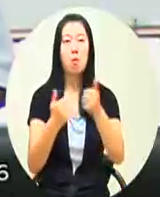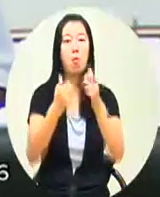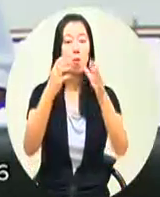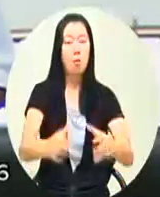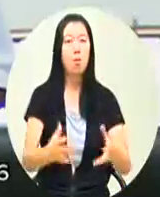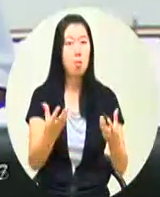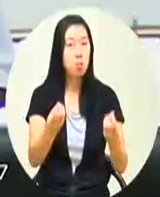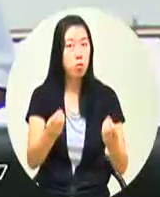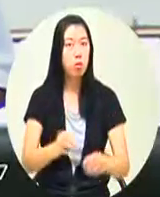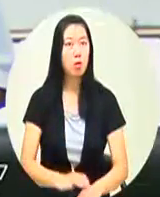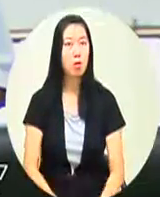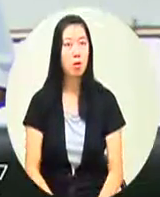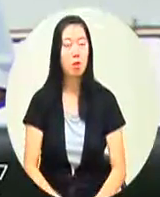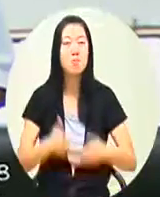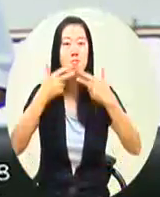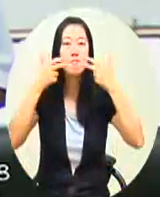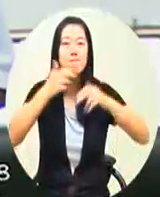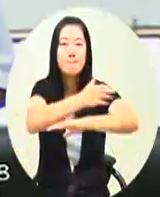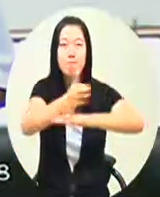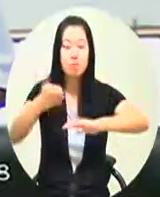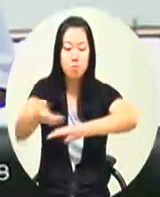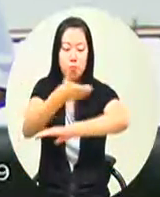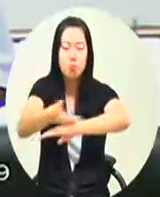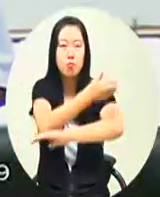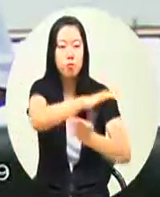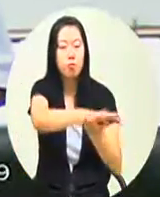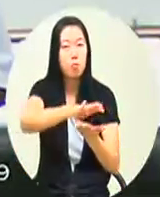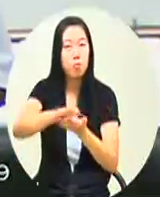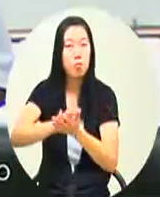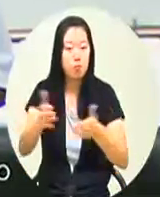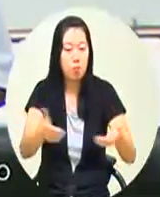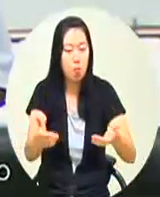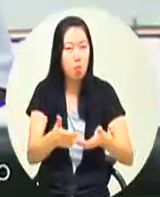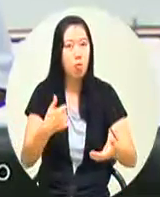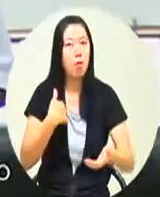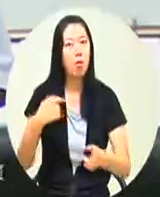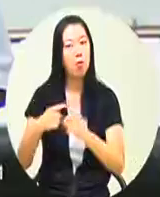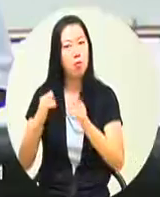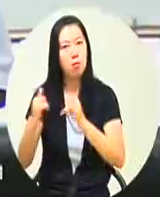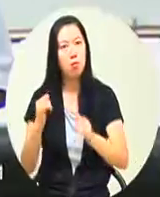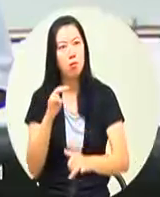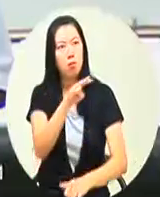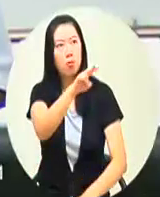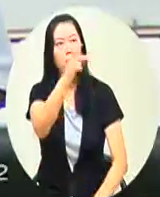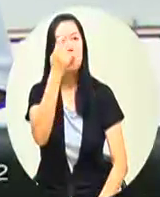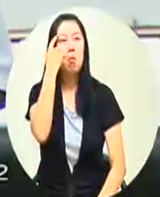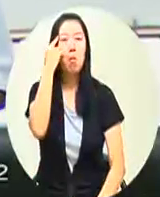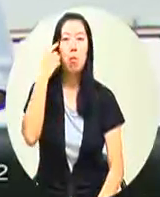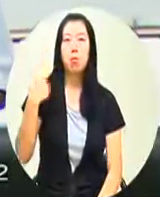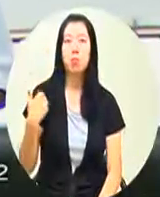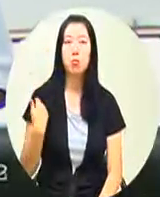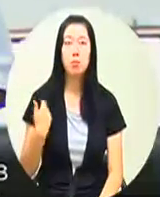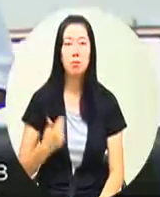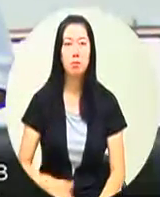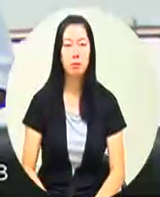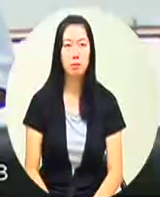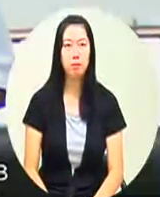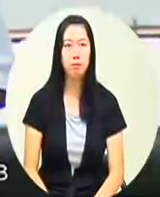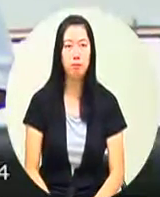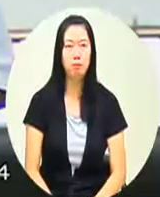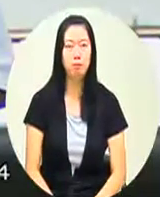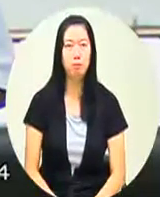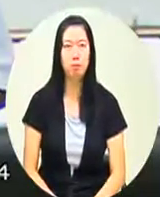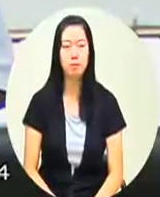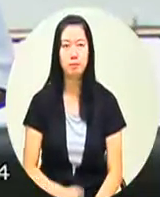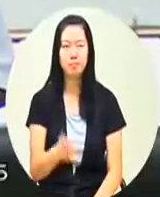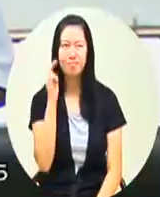原乡的清疏工程啊，这几年当中，我们的乡亲的认知，那是贪